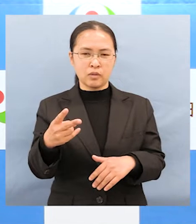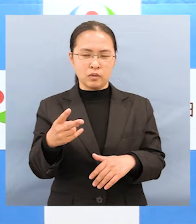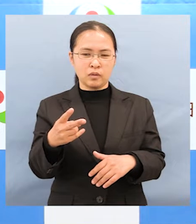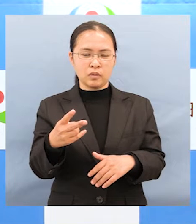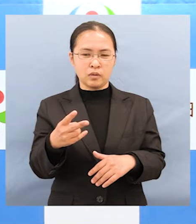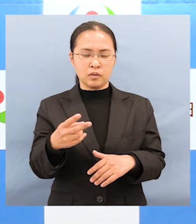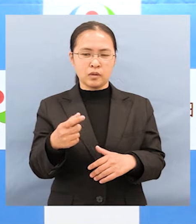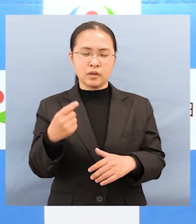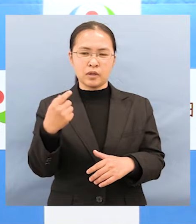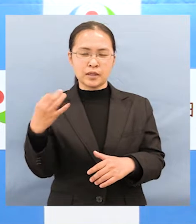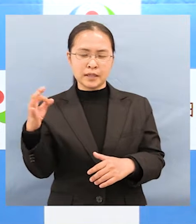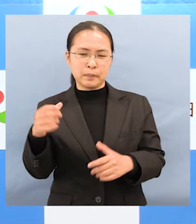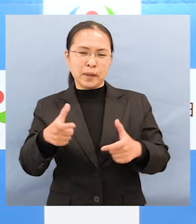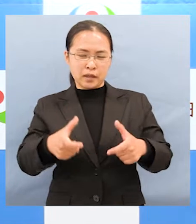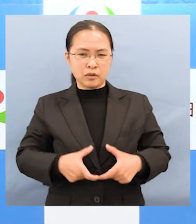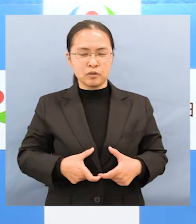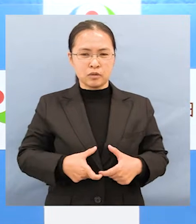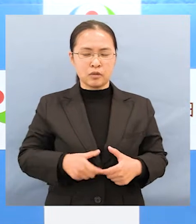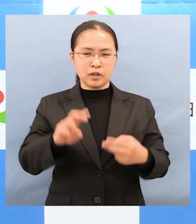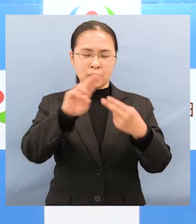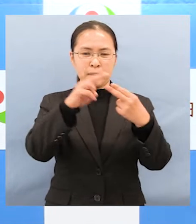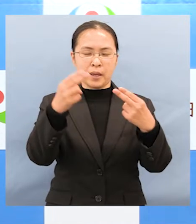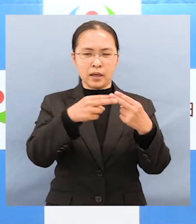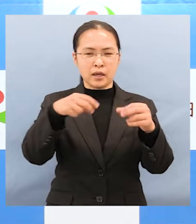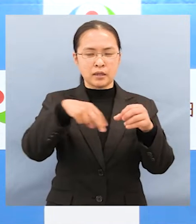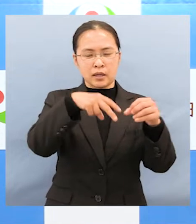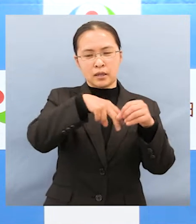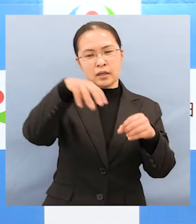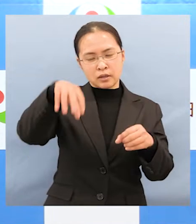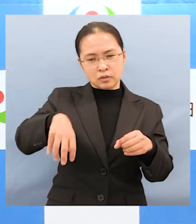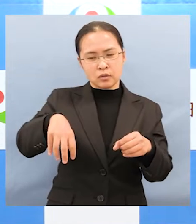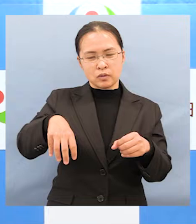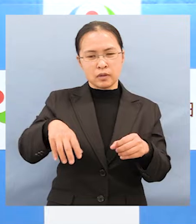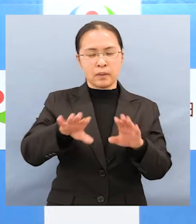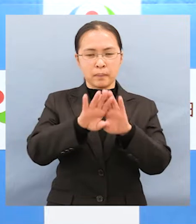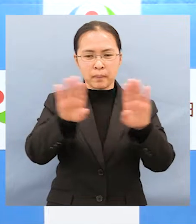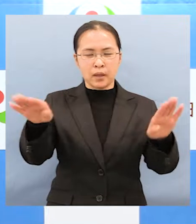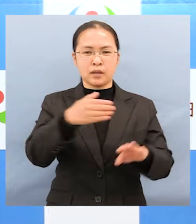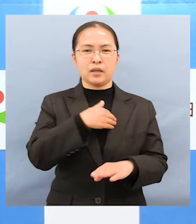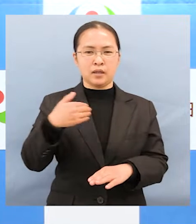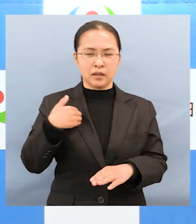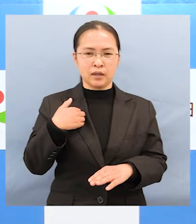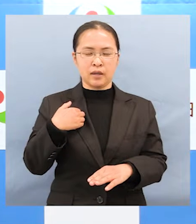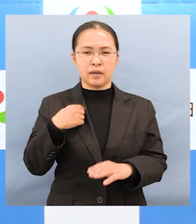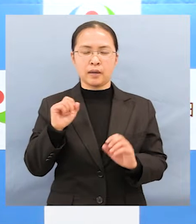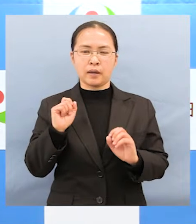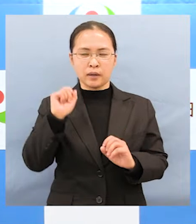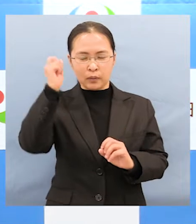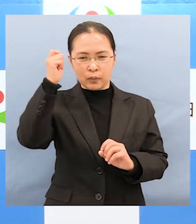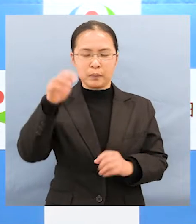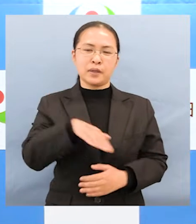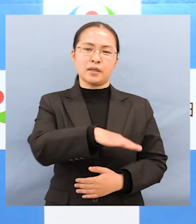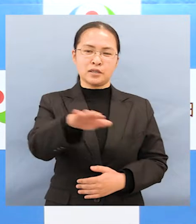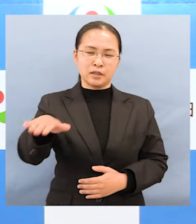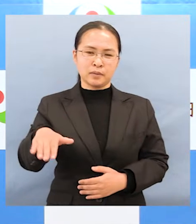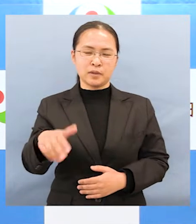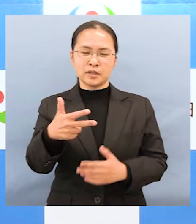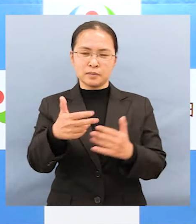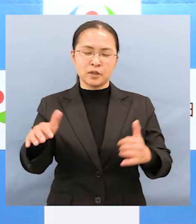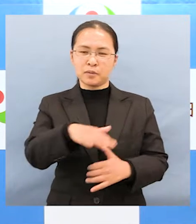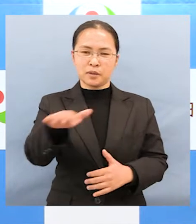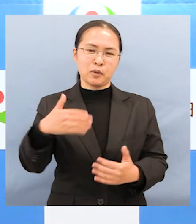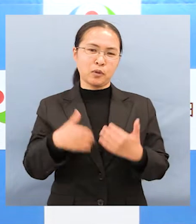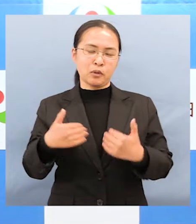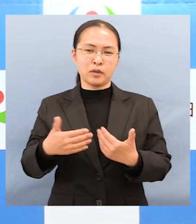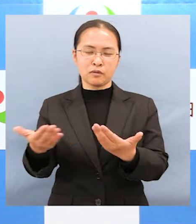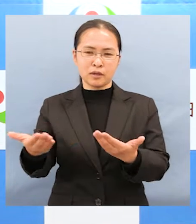告をヤマハスタジアムというあの場所でできたということは感無量でございました。市民の皆さんも喜んでくれておりまし